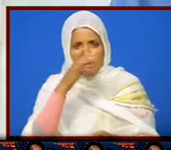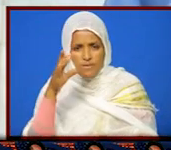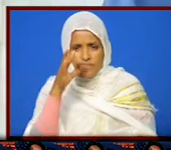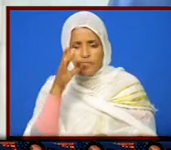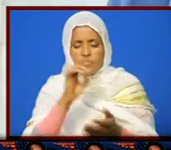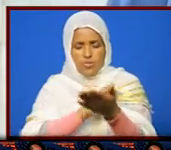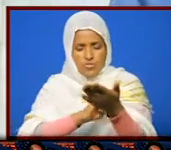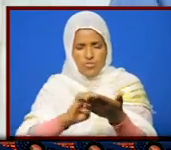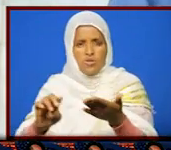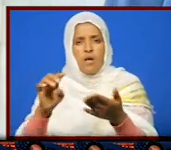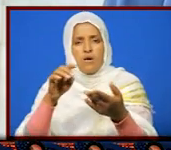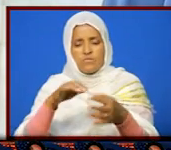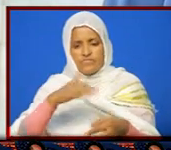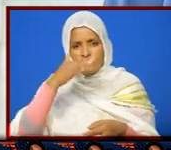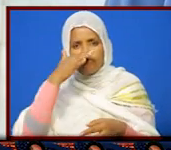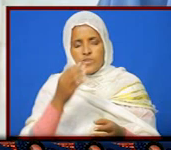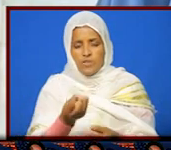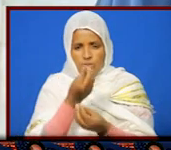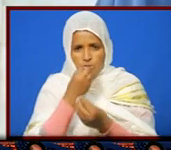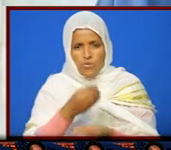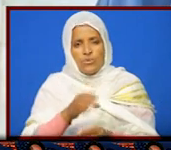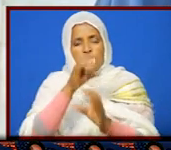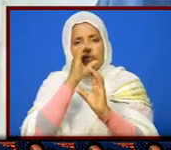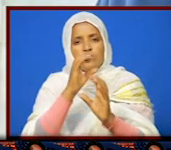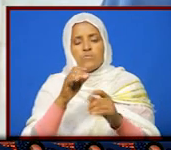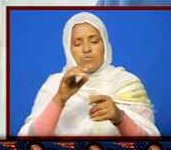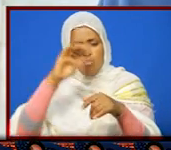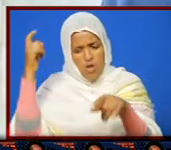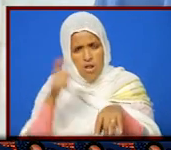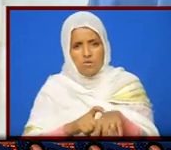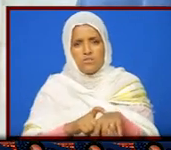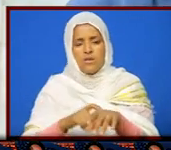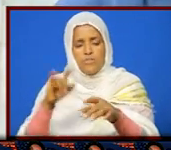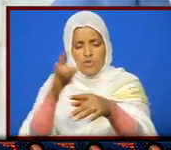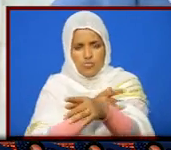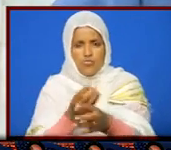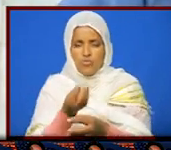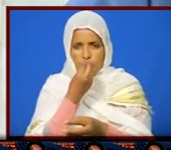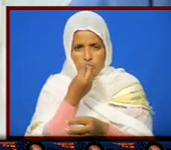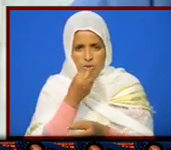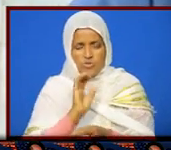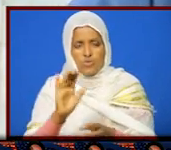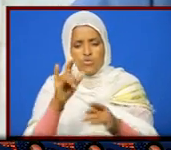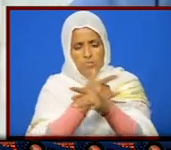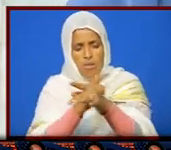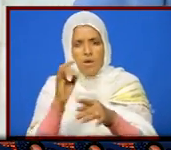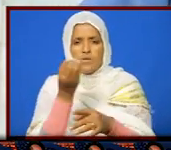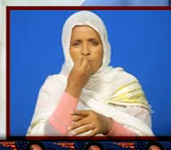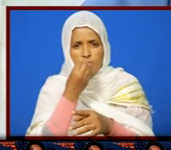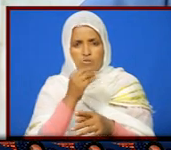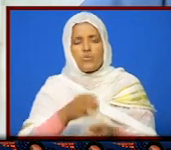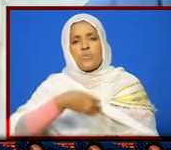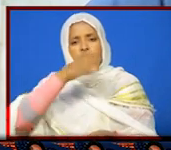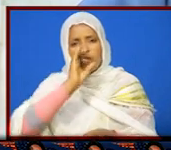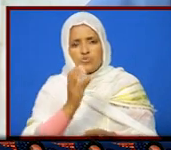ዕጣን፣ ጣዕመ ገነት፣ ጣዕመ ቅዱሳን እያሸተቱ እየበሉ እየተመገቡ እንደ ቅዱሳን ሁልጊዜ መዝሙር ምግባቸው፣